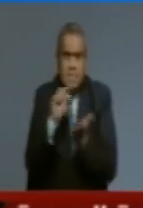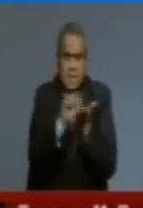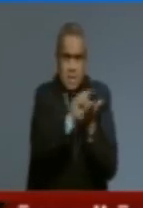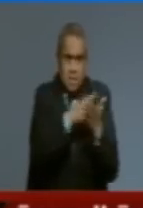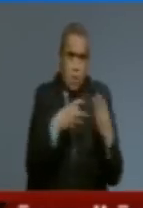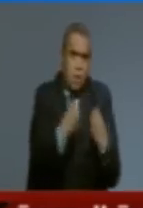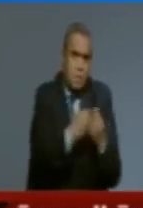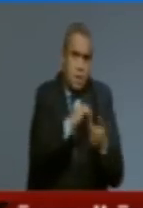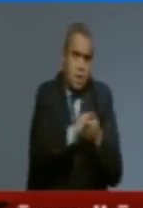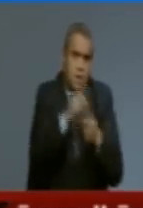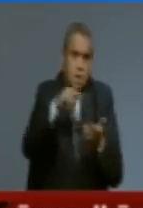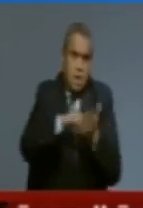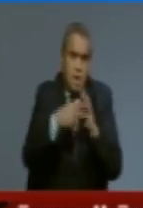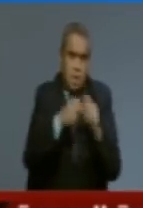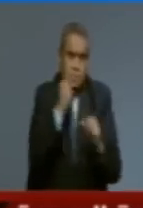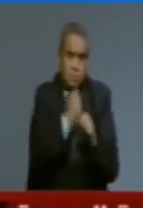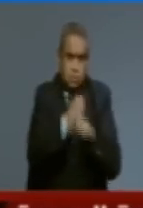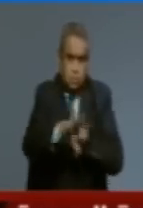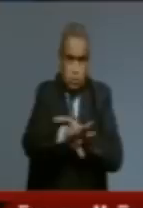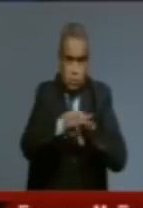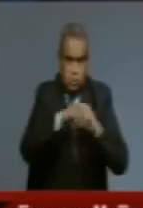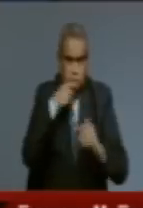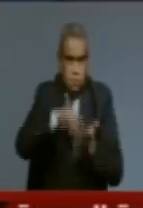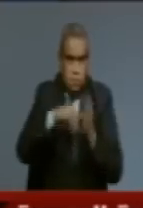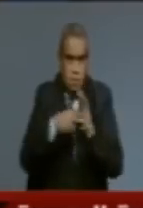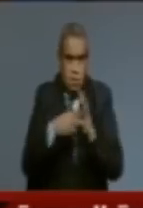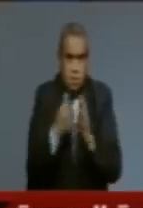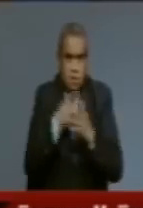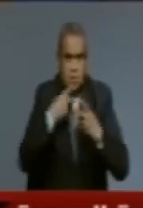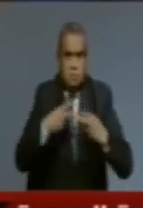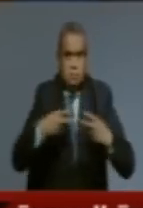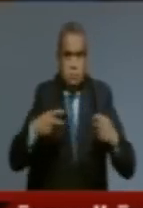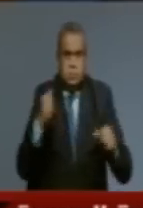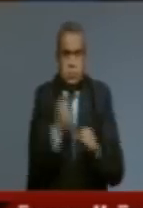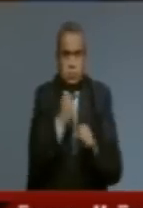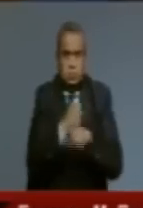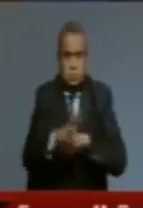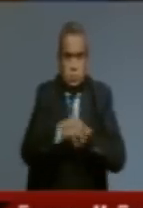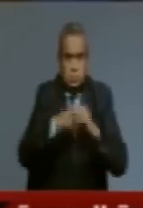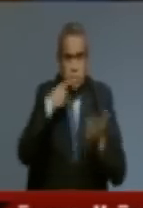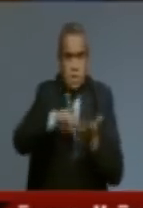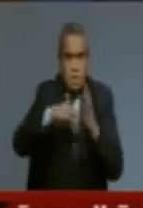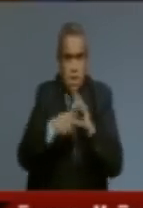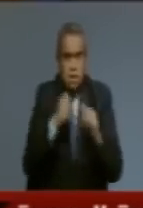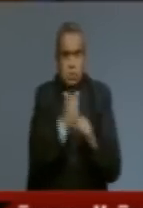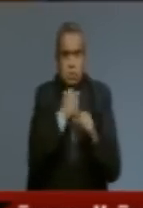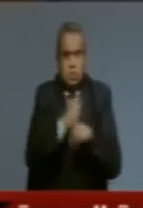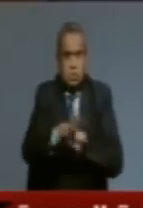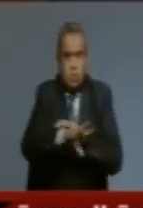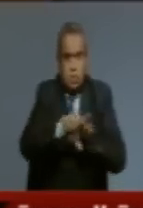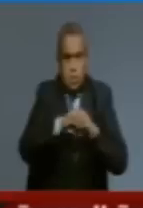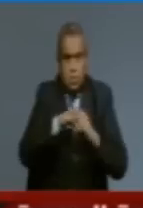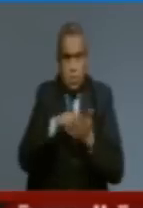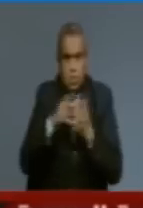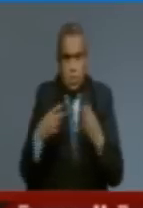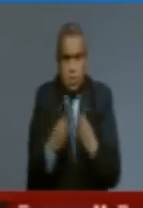نسعى إلى تنويع أعمالنا وخطواتنا إلى تعزيز البنك